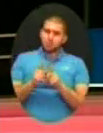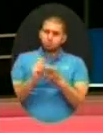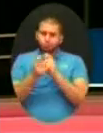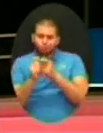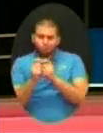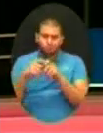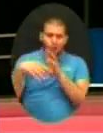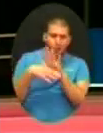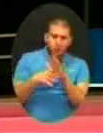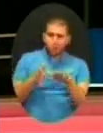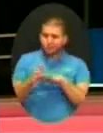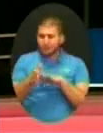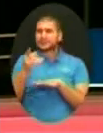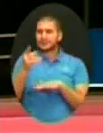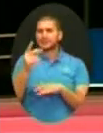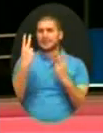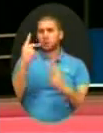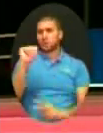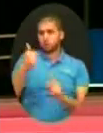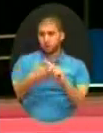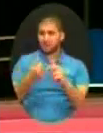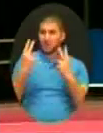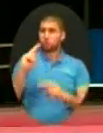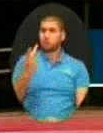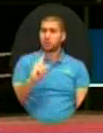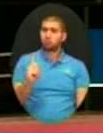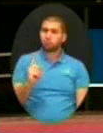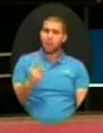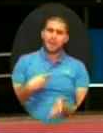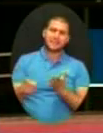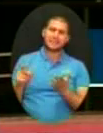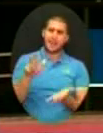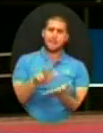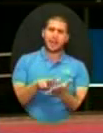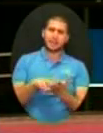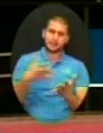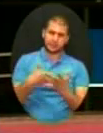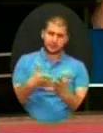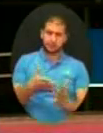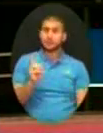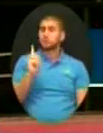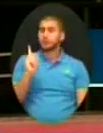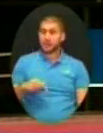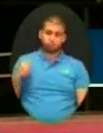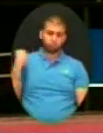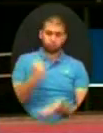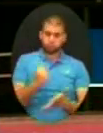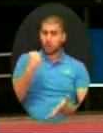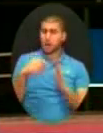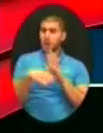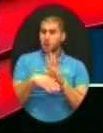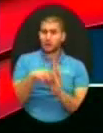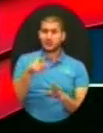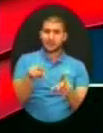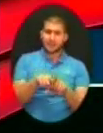החוק, זה עיקרון אחד, העיקרון נוסף, שלא ייפסל אותו במבחן בגץ. עכשיו, מי שצריך לתת את ההכשר לחוק הזה... שזה מה